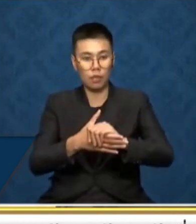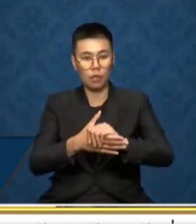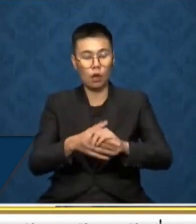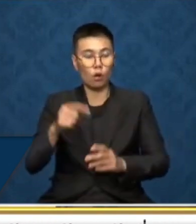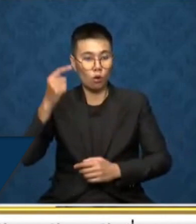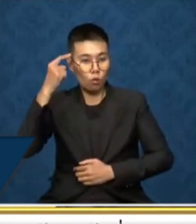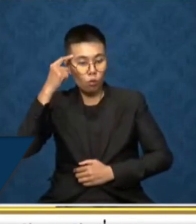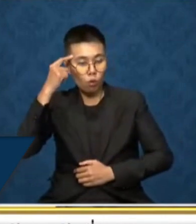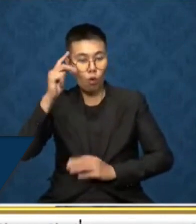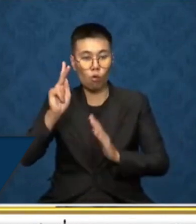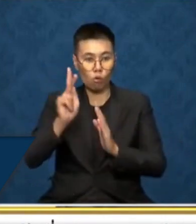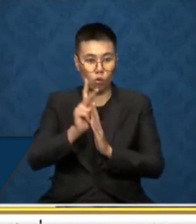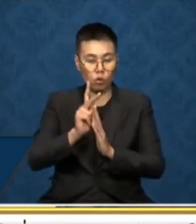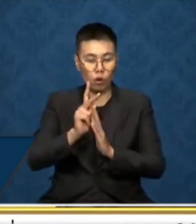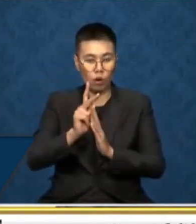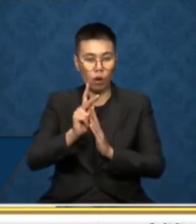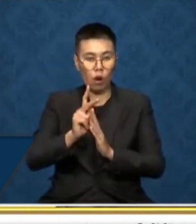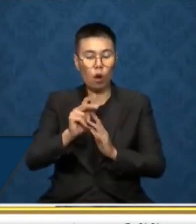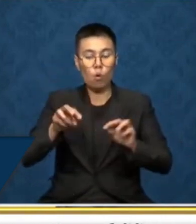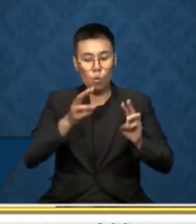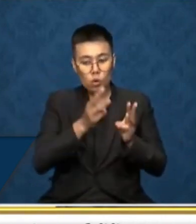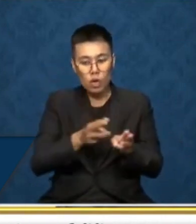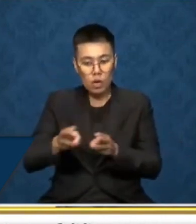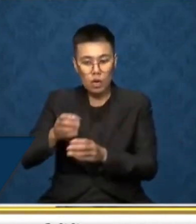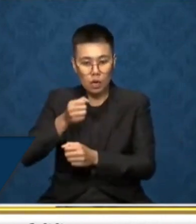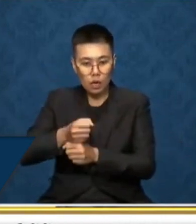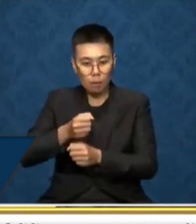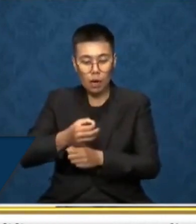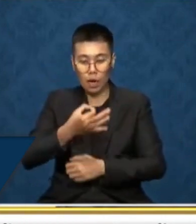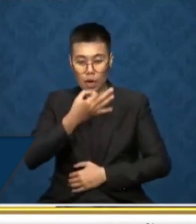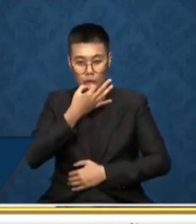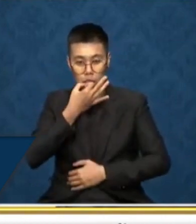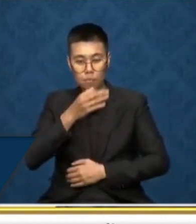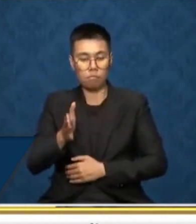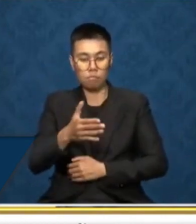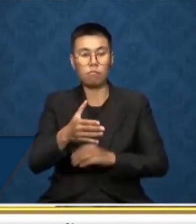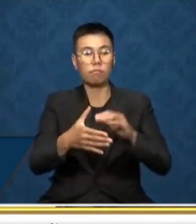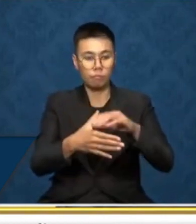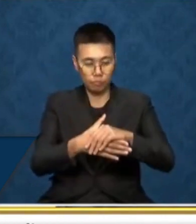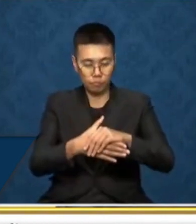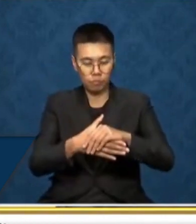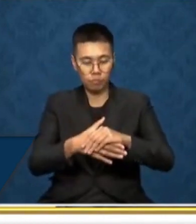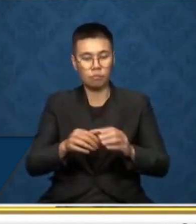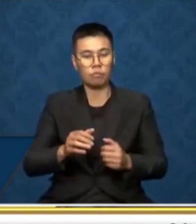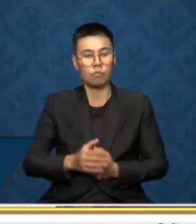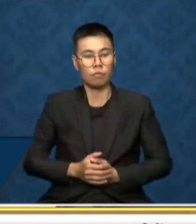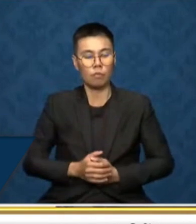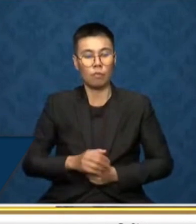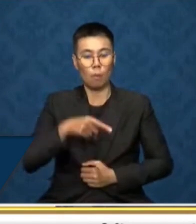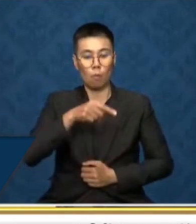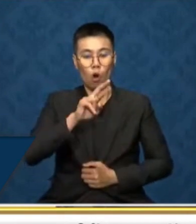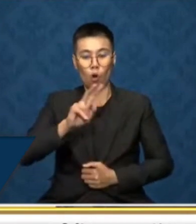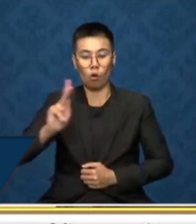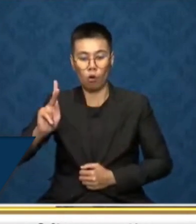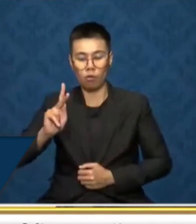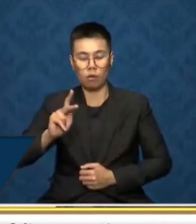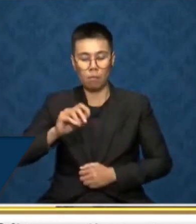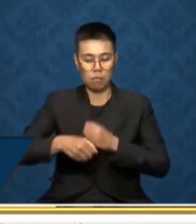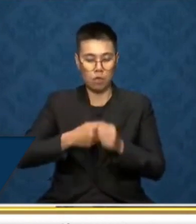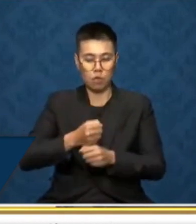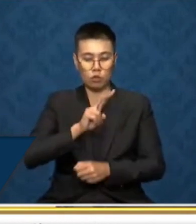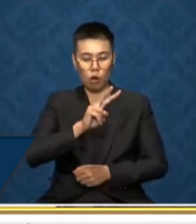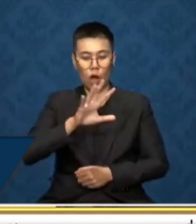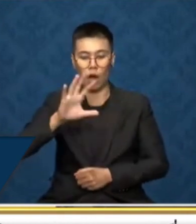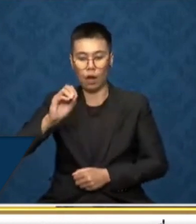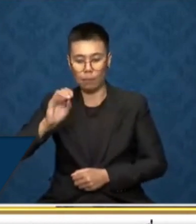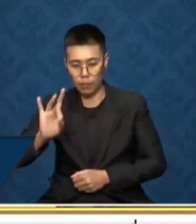ๆให้สอดคล้องกับการทำประมงมากขึ้นซึ่งเรื่องนี้นะครับท่านประธานครับ จากพ.ร.ก.ประมง2558มี